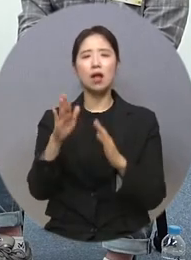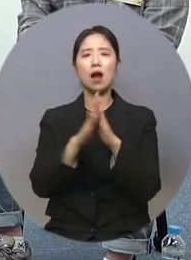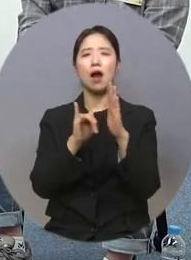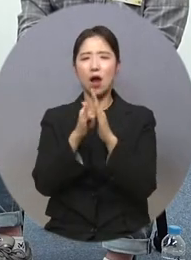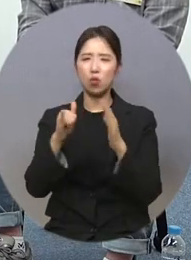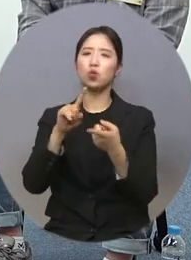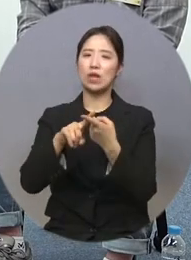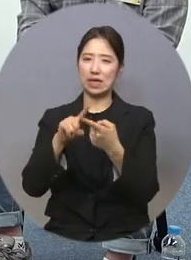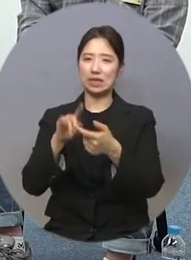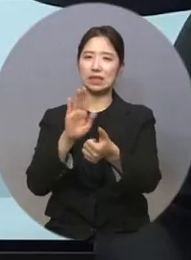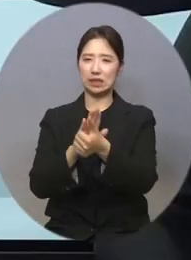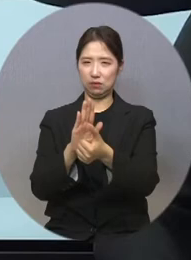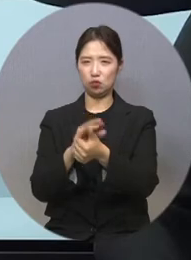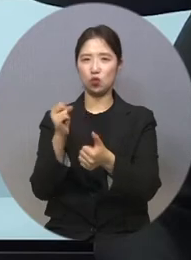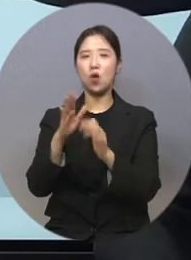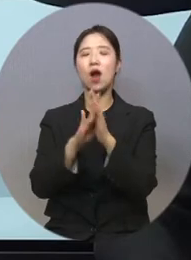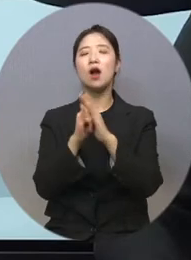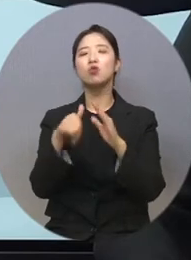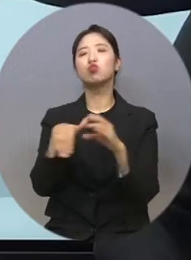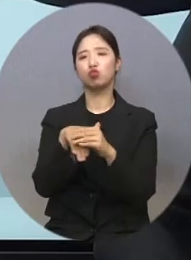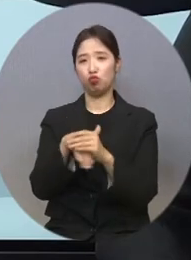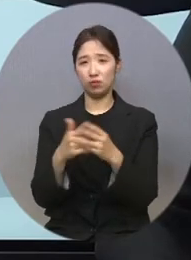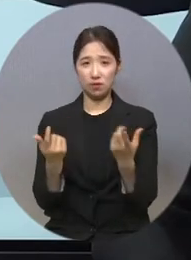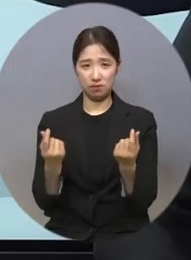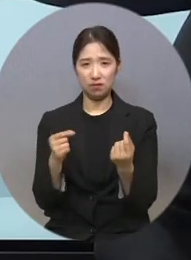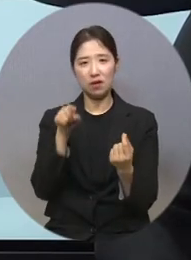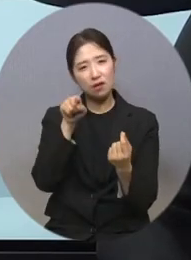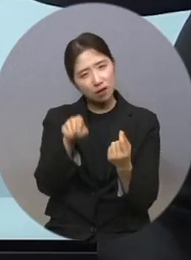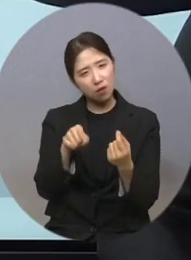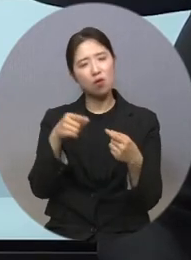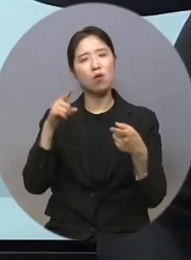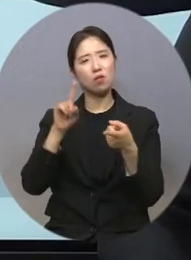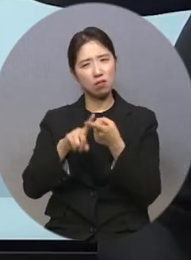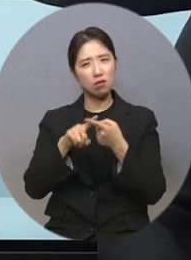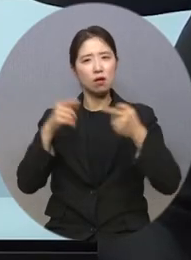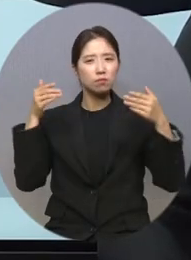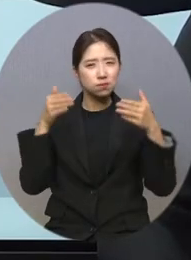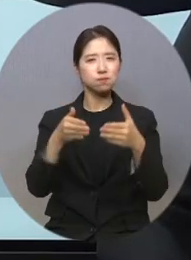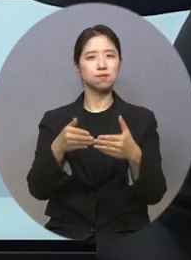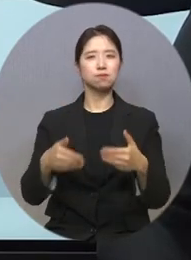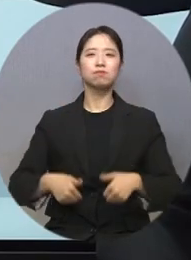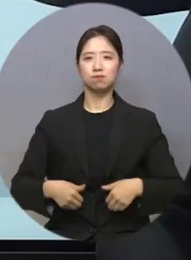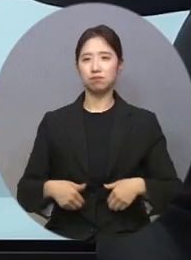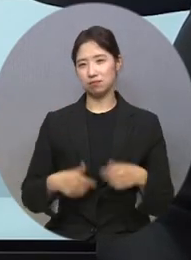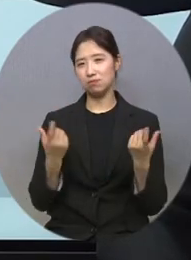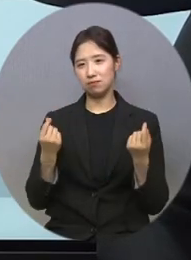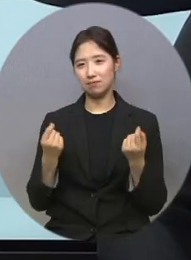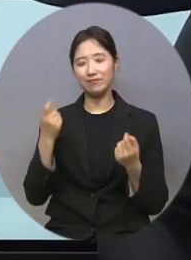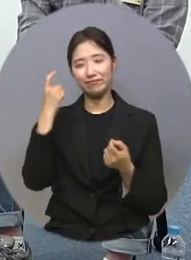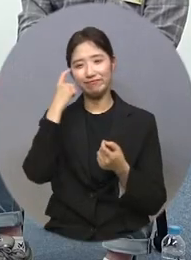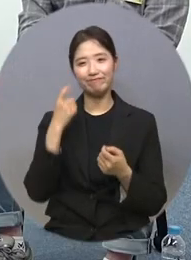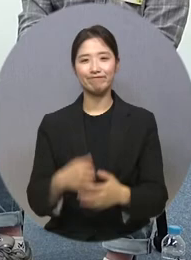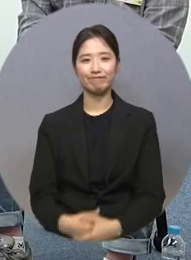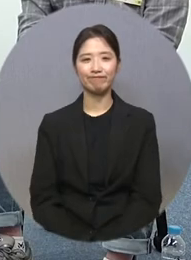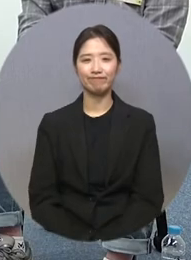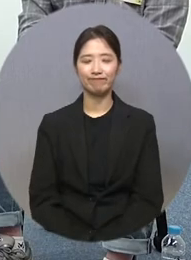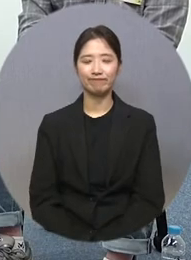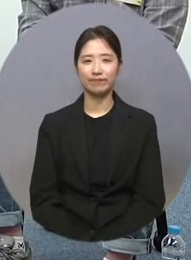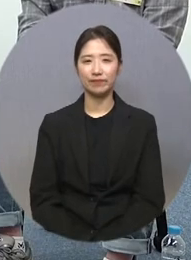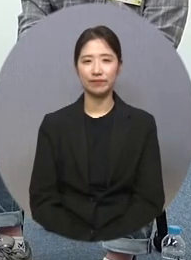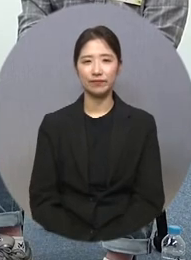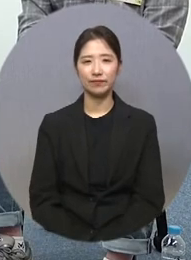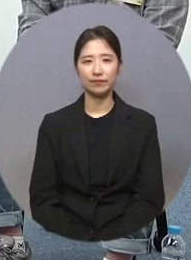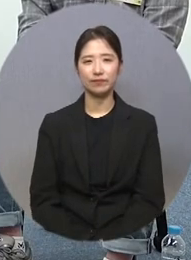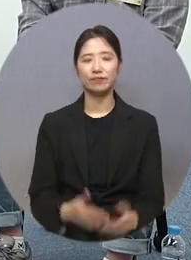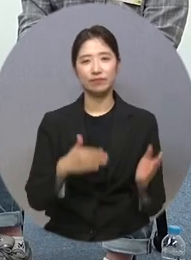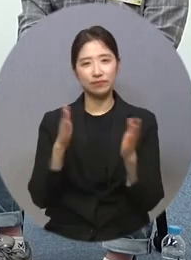가족에 대한 지원, 또 가족의 문화잖아요. 또 이런 것으로 접근해도 되겠다. 또 그런 생각을 잠깐 또 들었어요. 우리